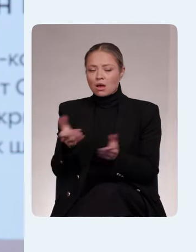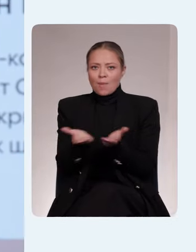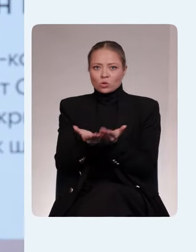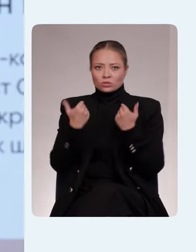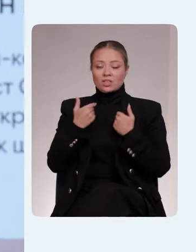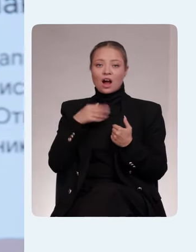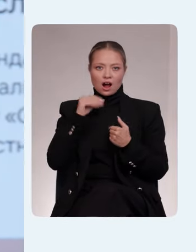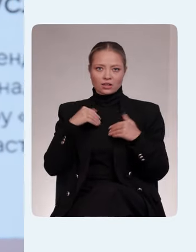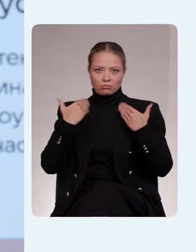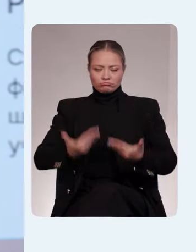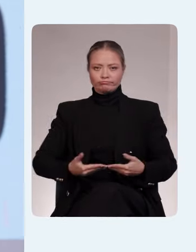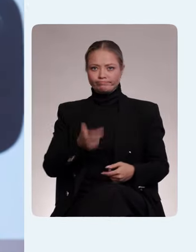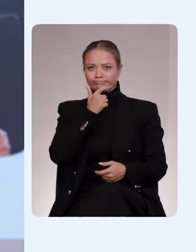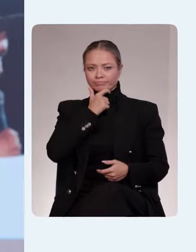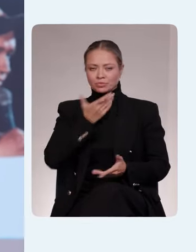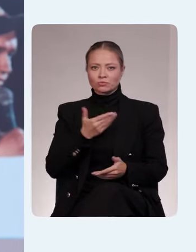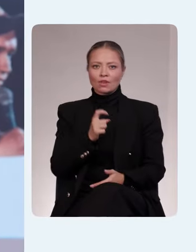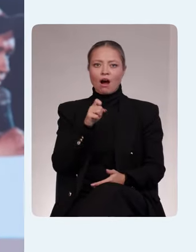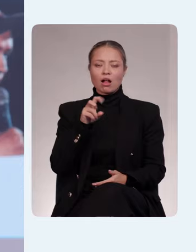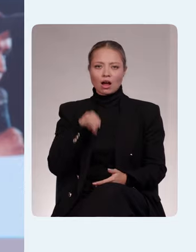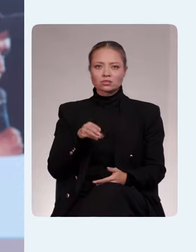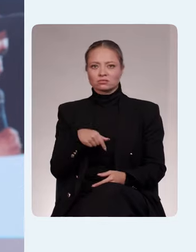хожу в халате, они такие: так, это что, самый блатной пациент?